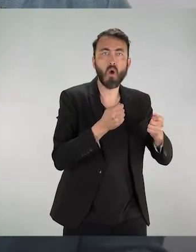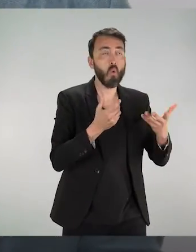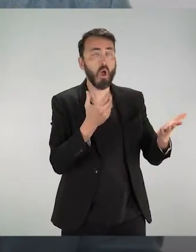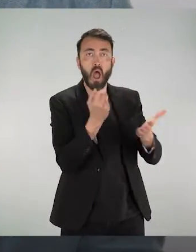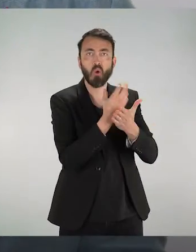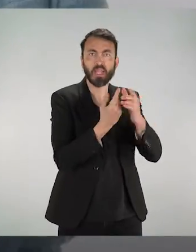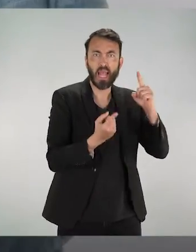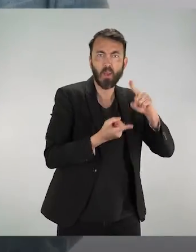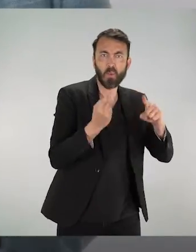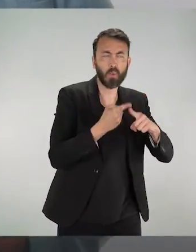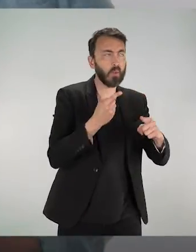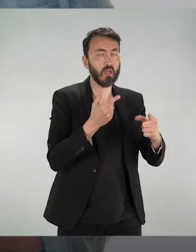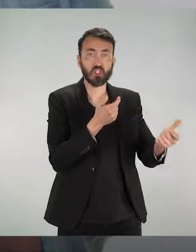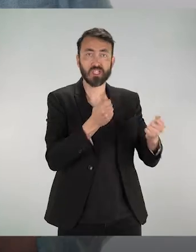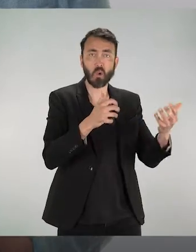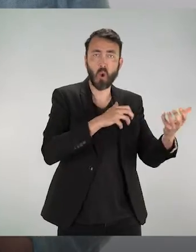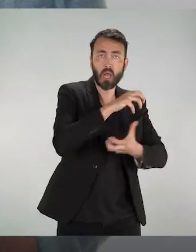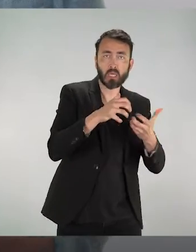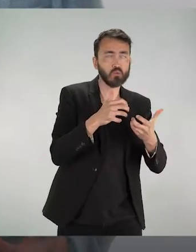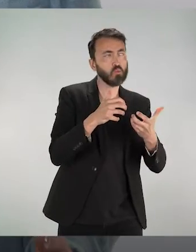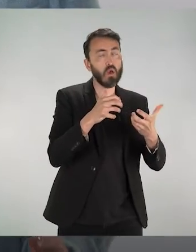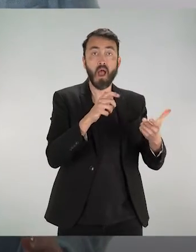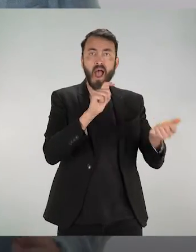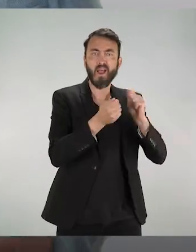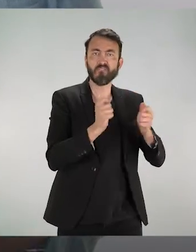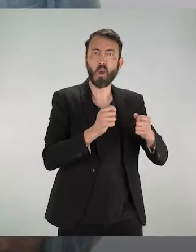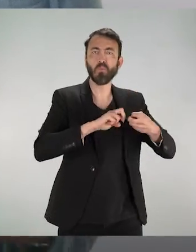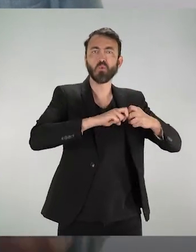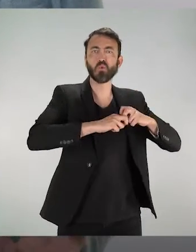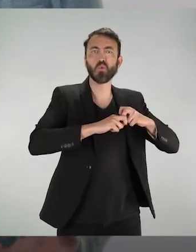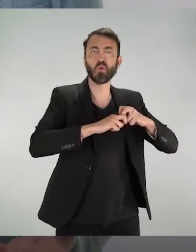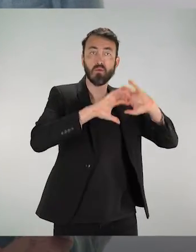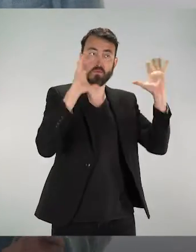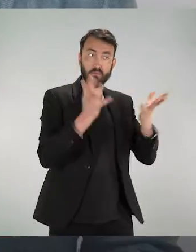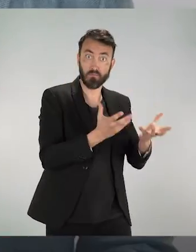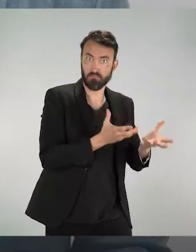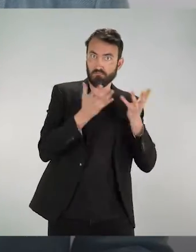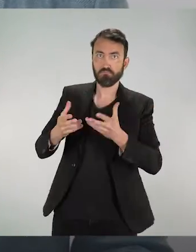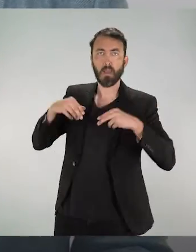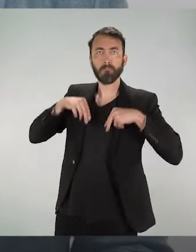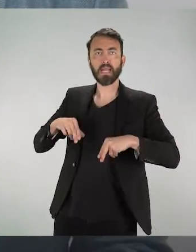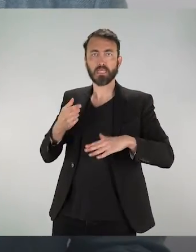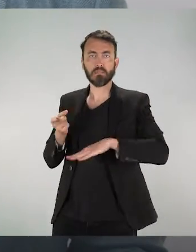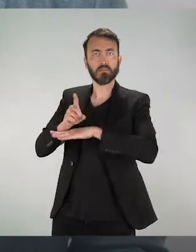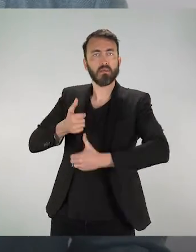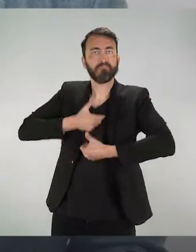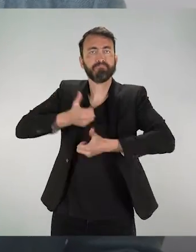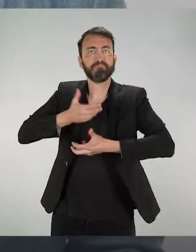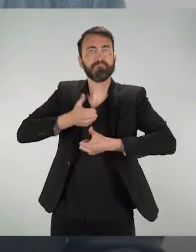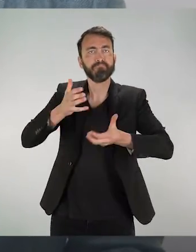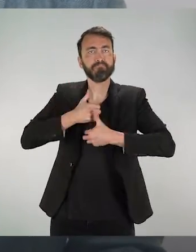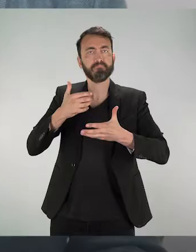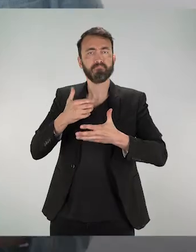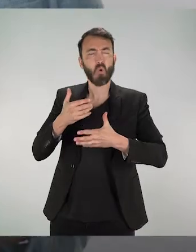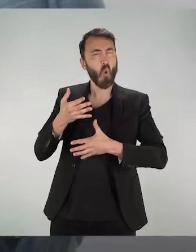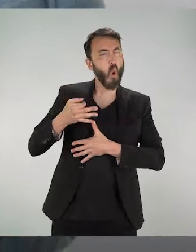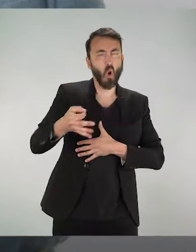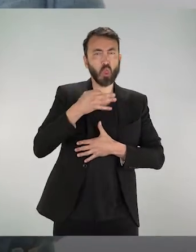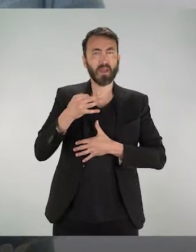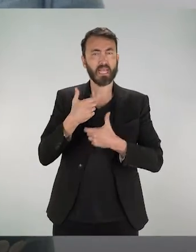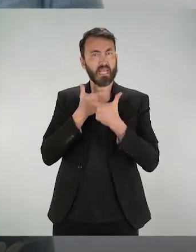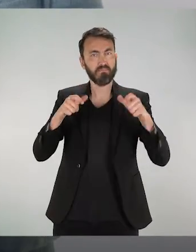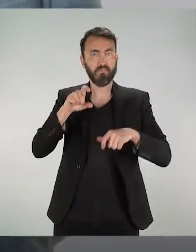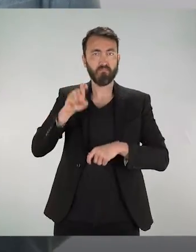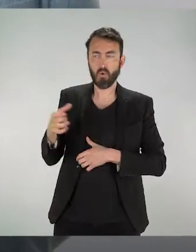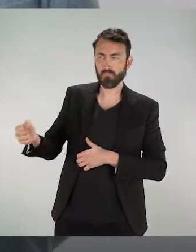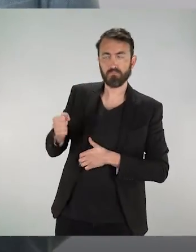de sous-titrer ou de rendre accessible en sous-titrage ou en FALC, facile à lire et à comprendre, les temps forts de l'action gouvernementale, qu'il s'agisse